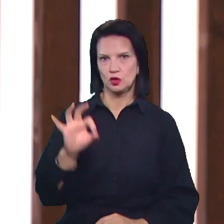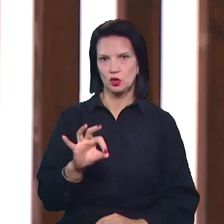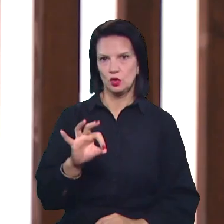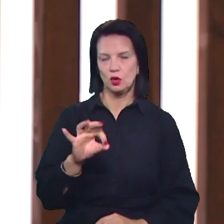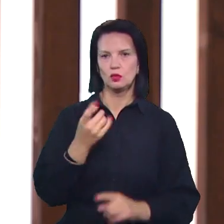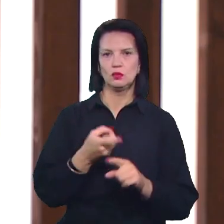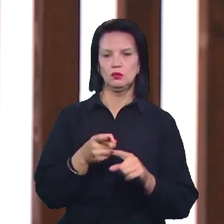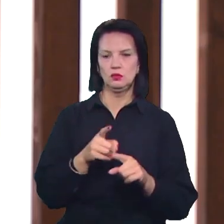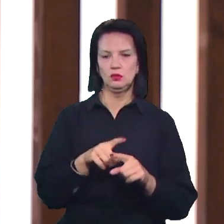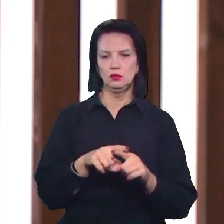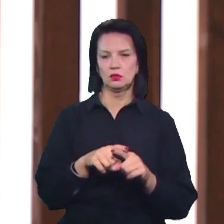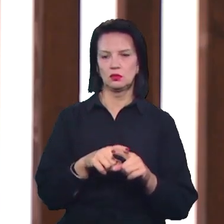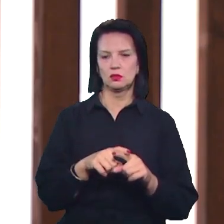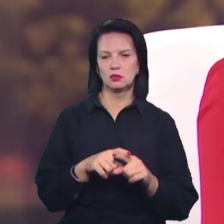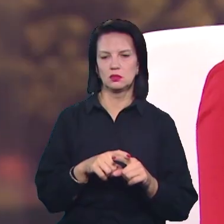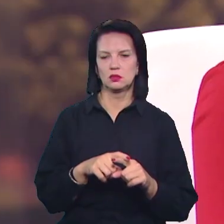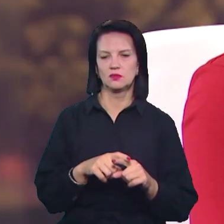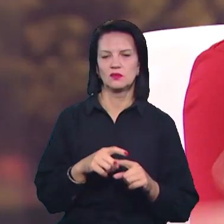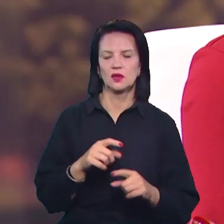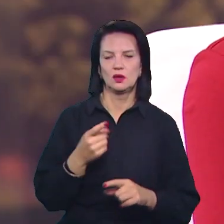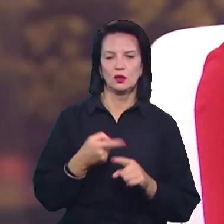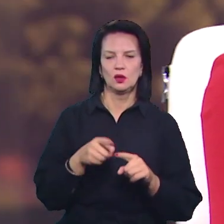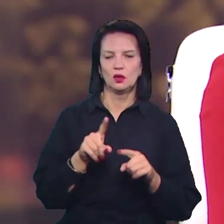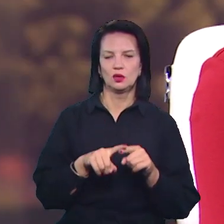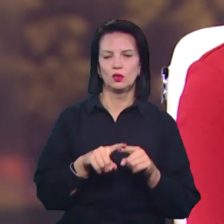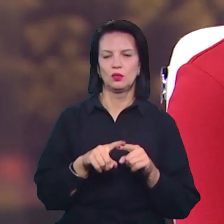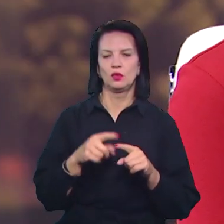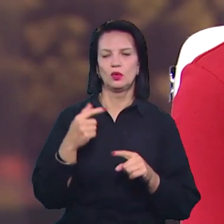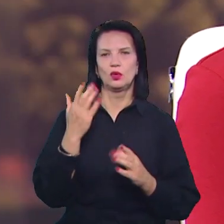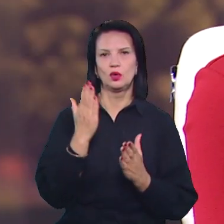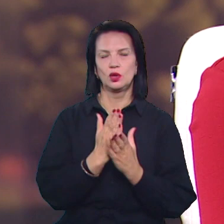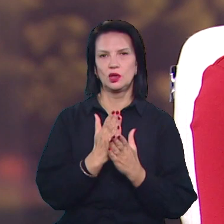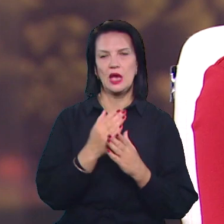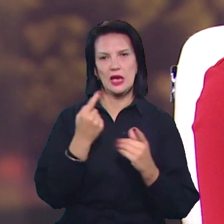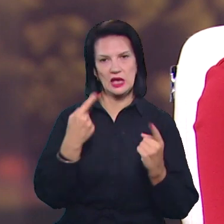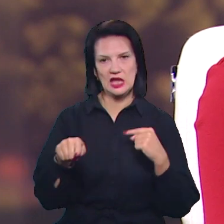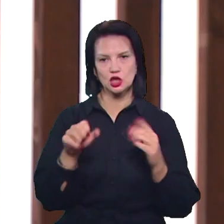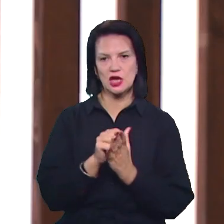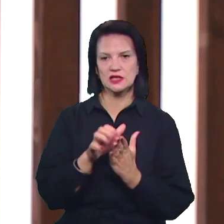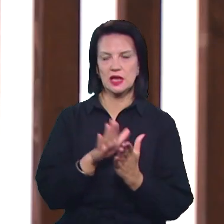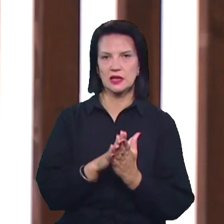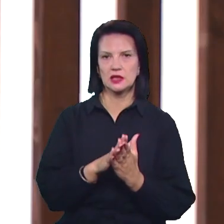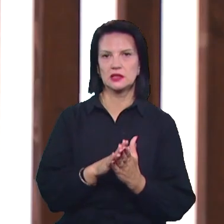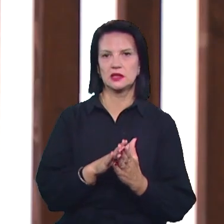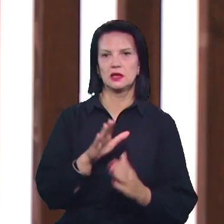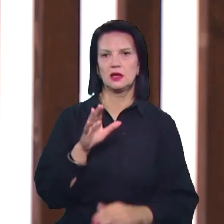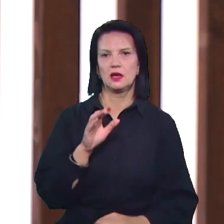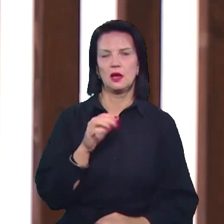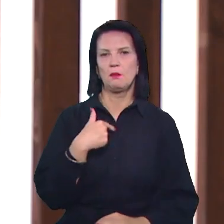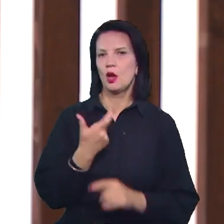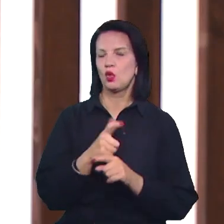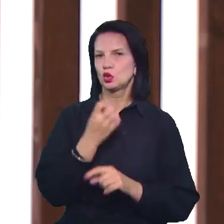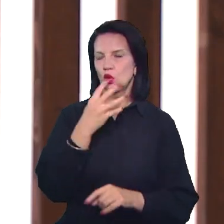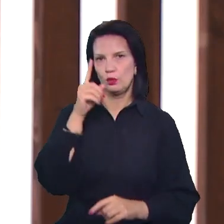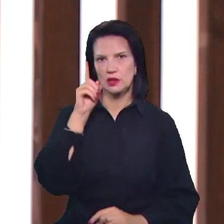Я встигла, вибачте. Тому є інша статистика. Ми дуже добре